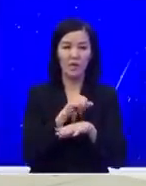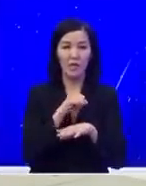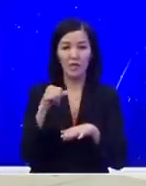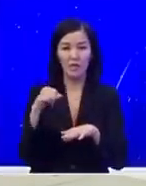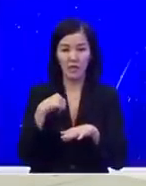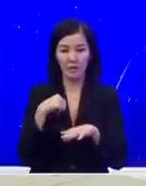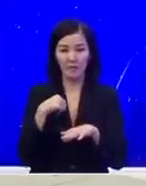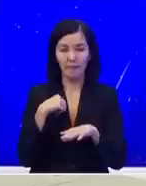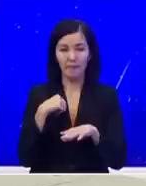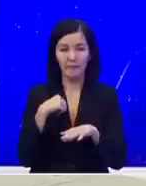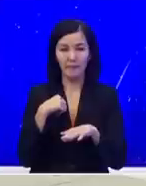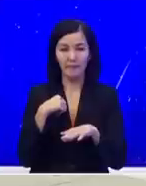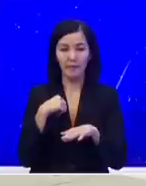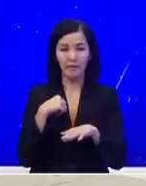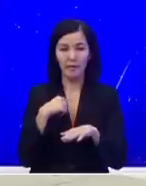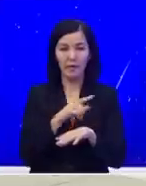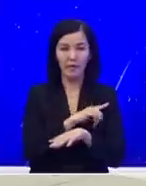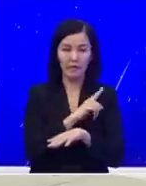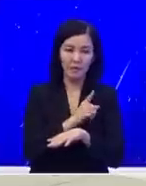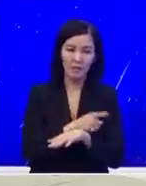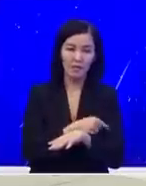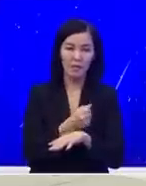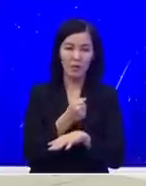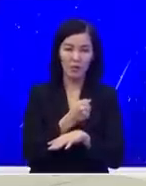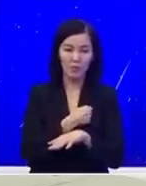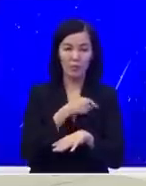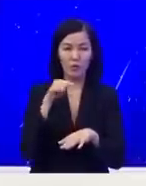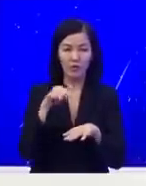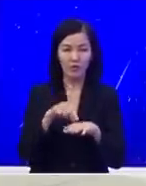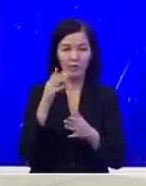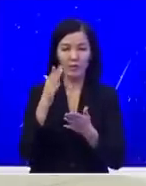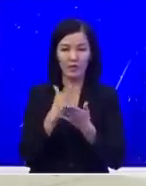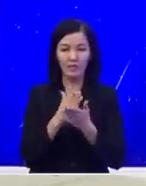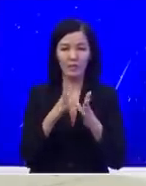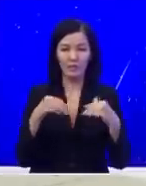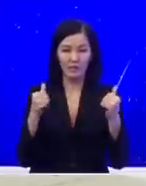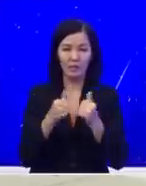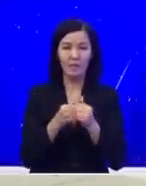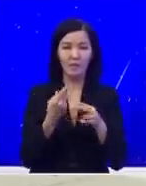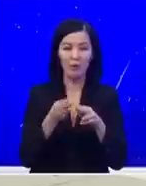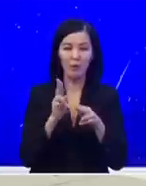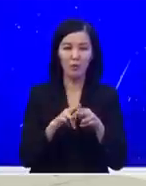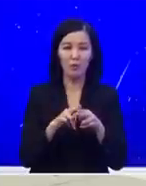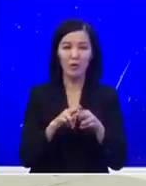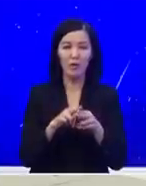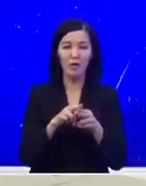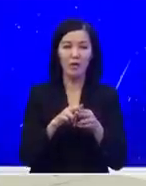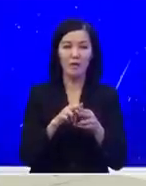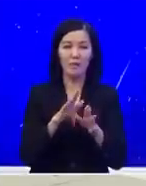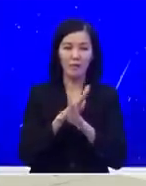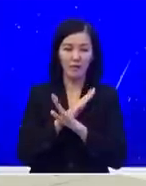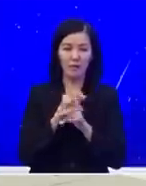выражаю глубокое соболезнование семьям погибшим. Мы желаем, чтобы у них в